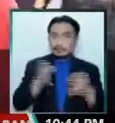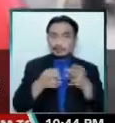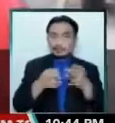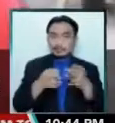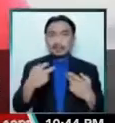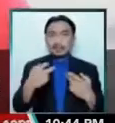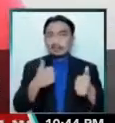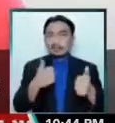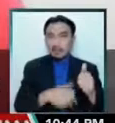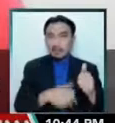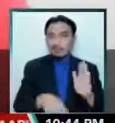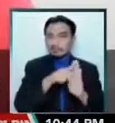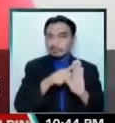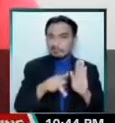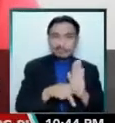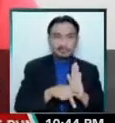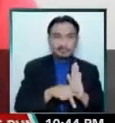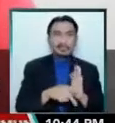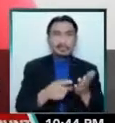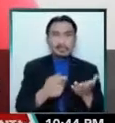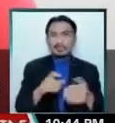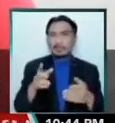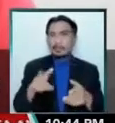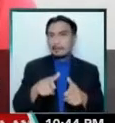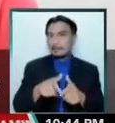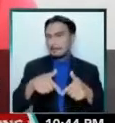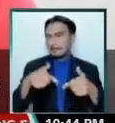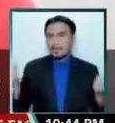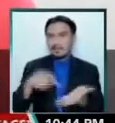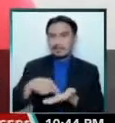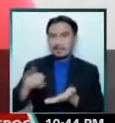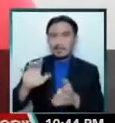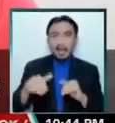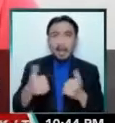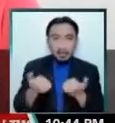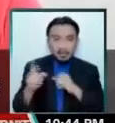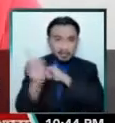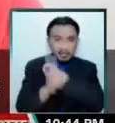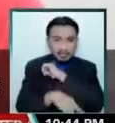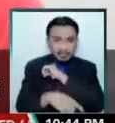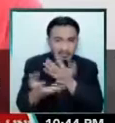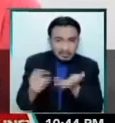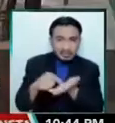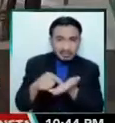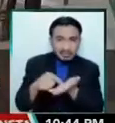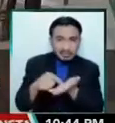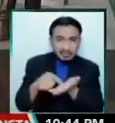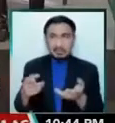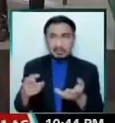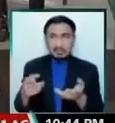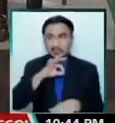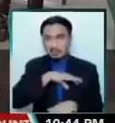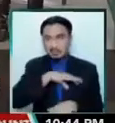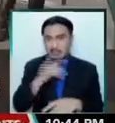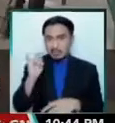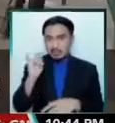eh. Laki ang multas dyan eh. Saan ka kukuha ng pambayad nun? Lalo na kita ng taxi yun, takbiranggot. Ang ilang